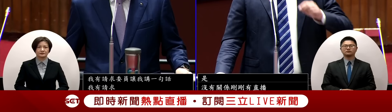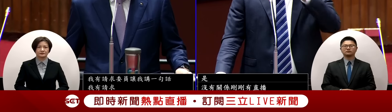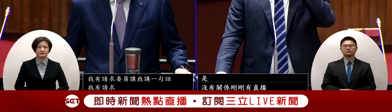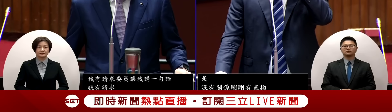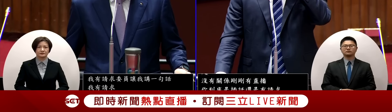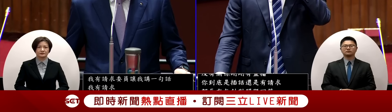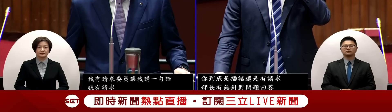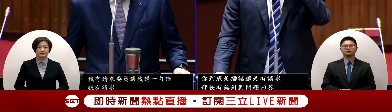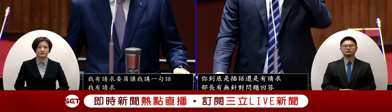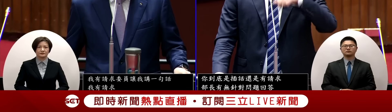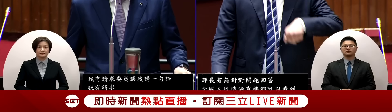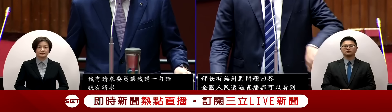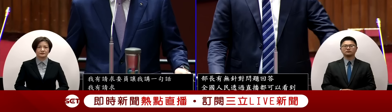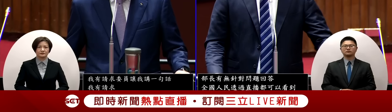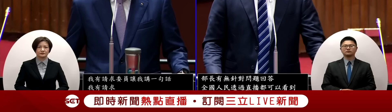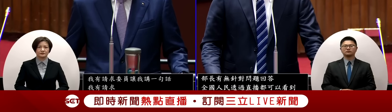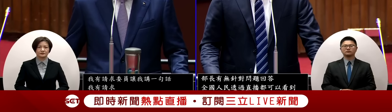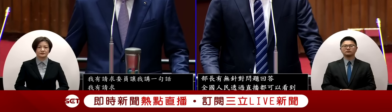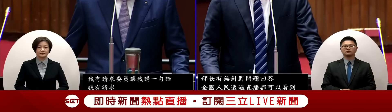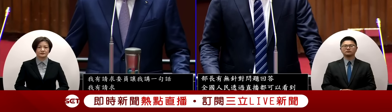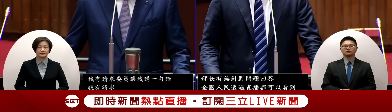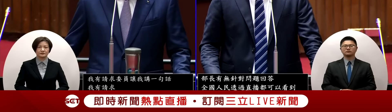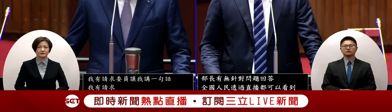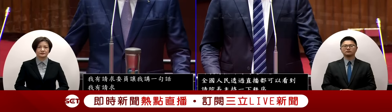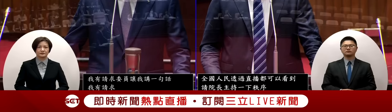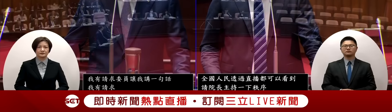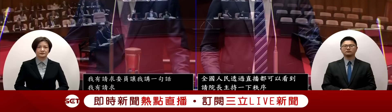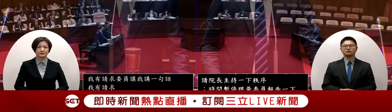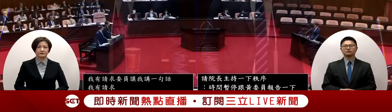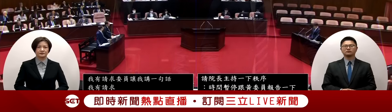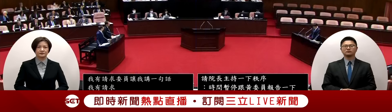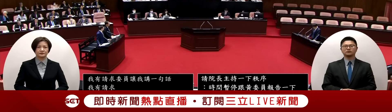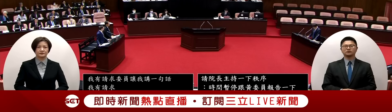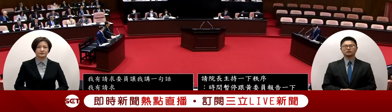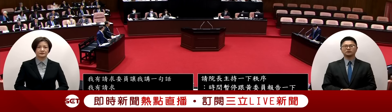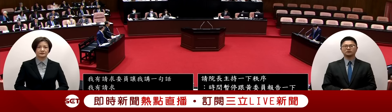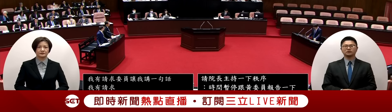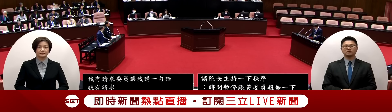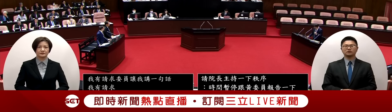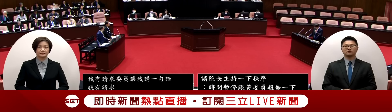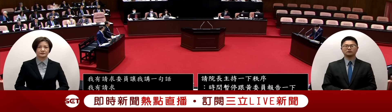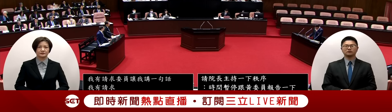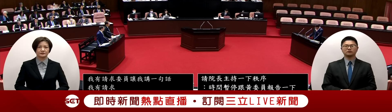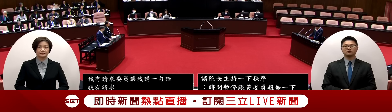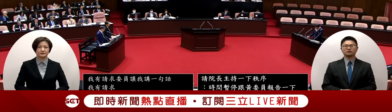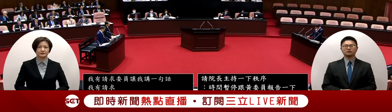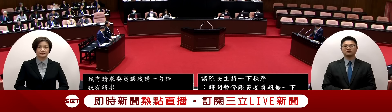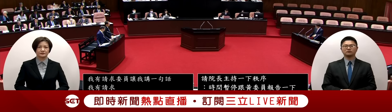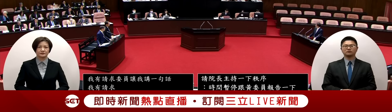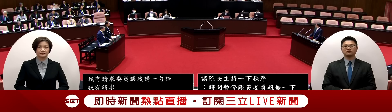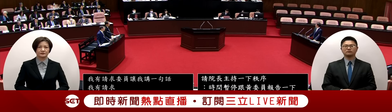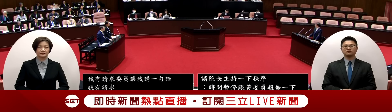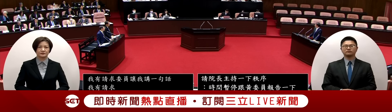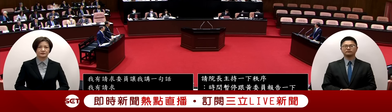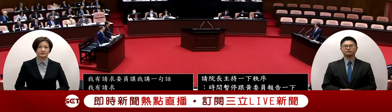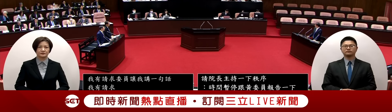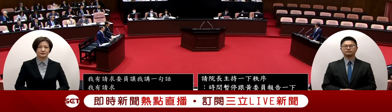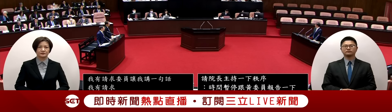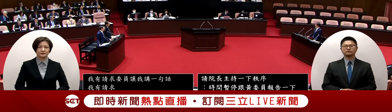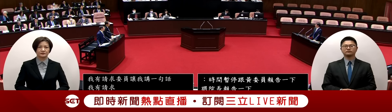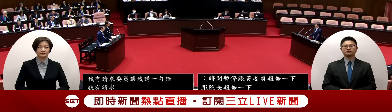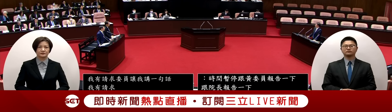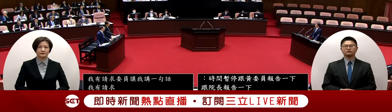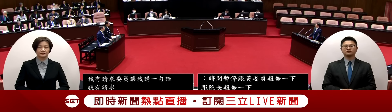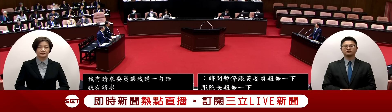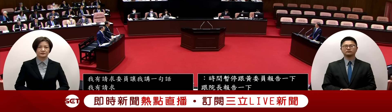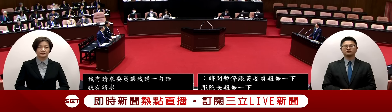答时间。那么委员咨询完、询问完毕之后，再由官员来答复。因此呢，请委